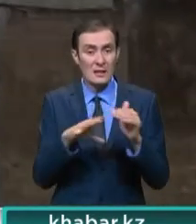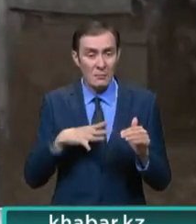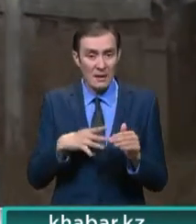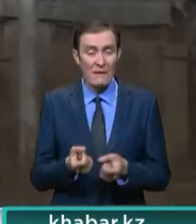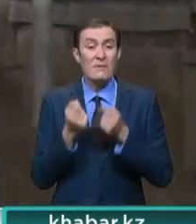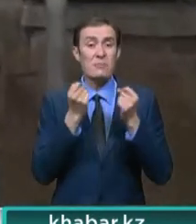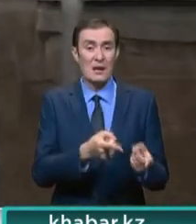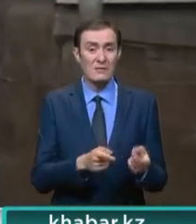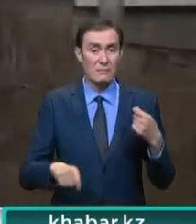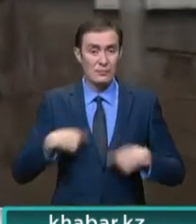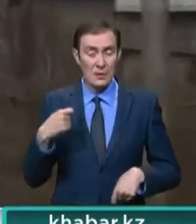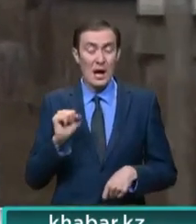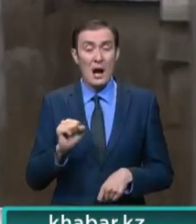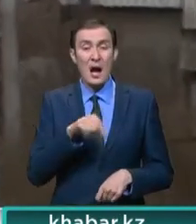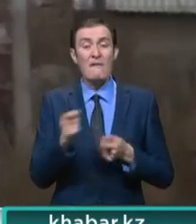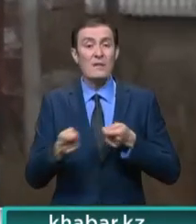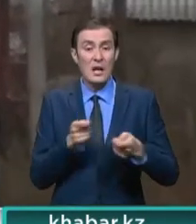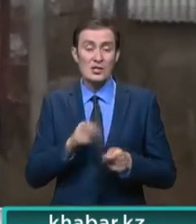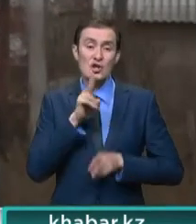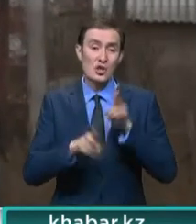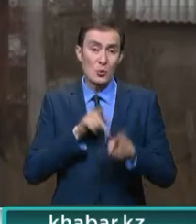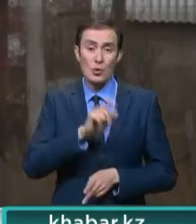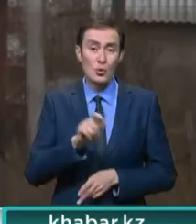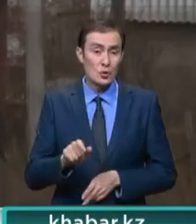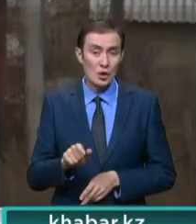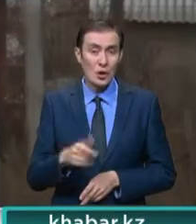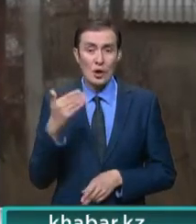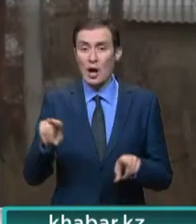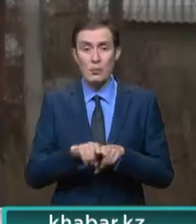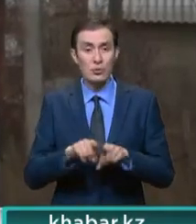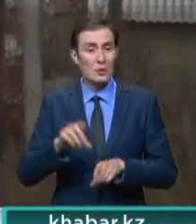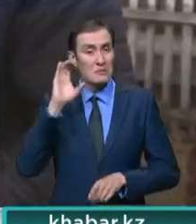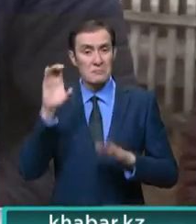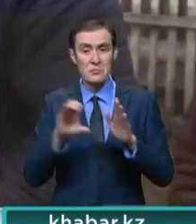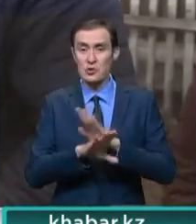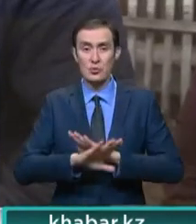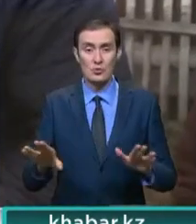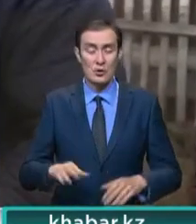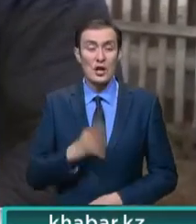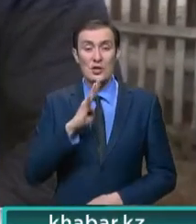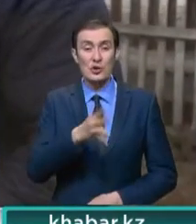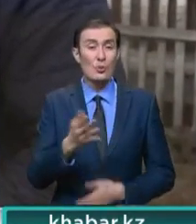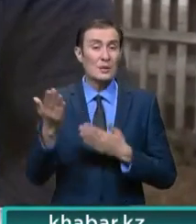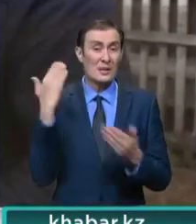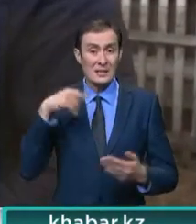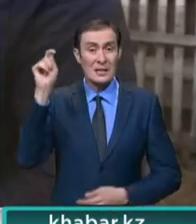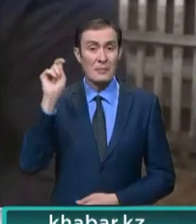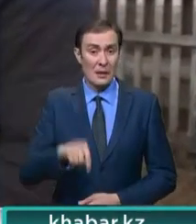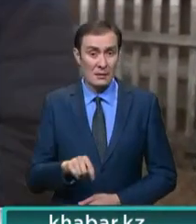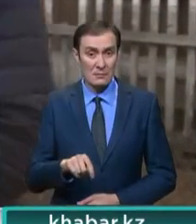потом выбрасывали. А местные власти, жалуются сельчане, их будто бы не слышат. Я когда 4 года назад сюда